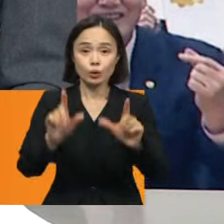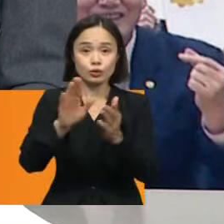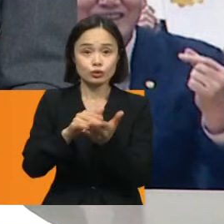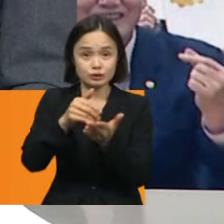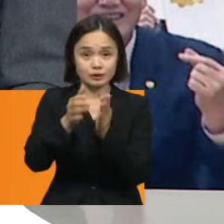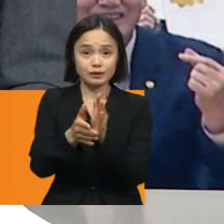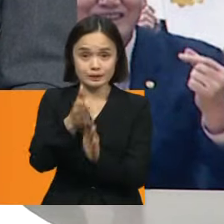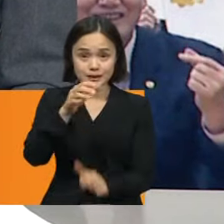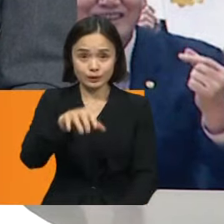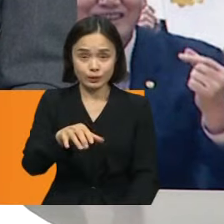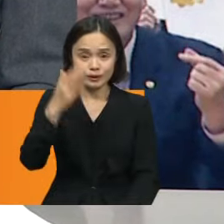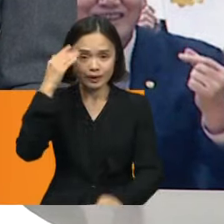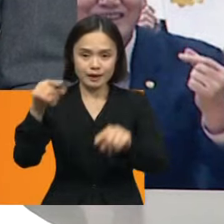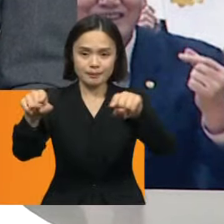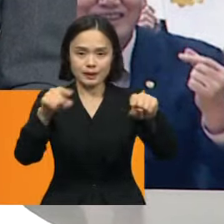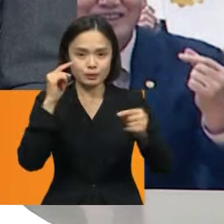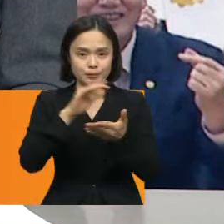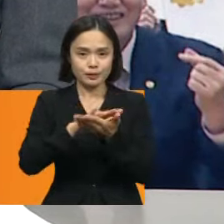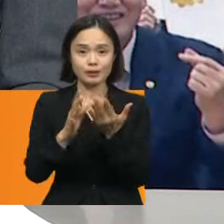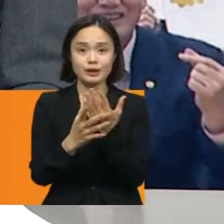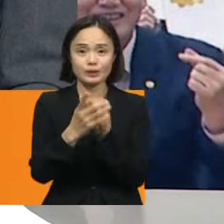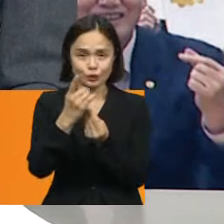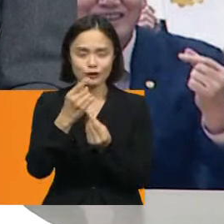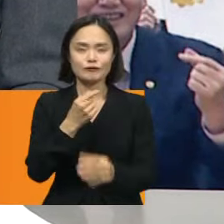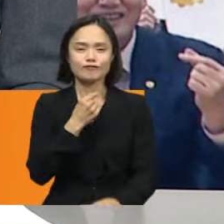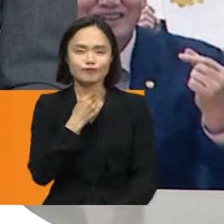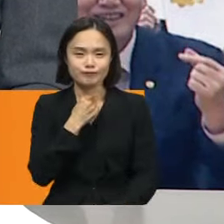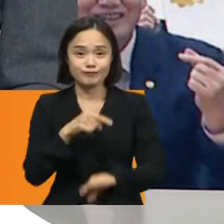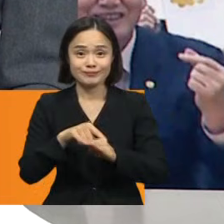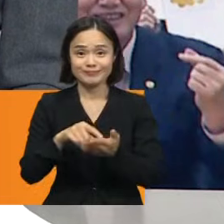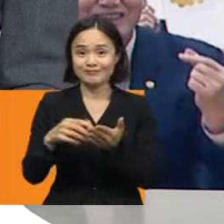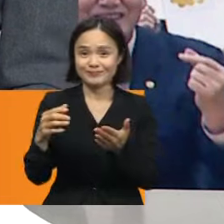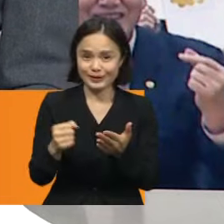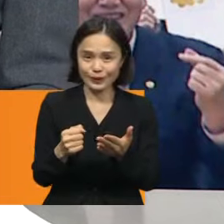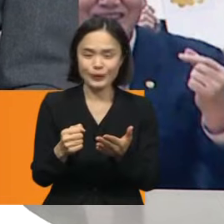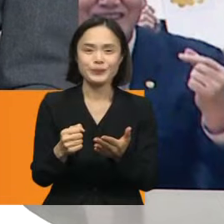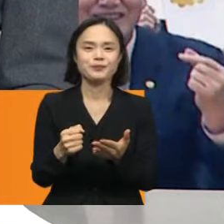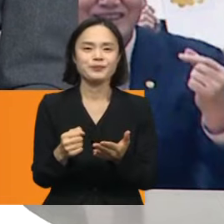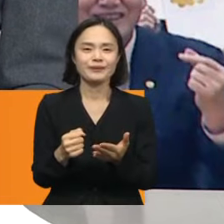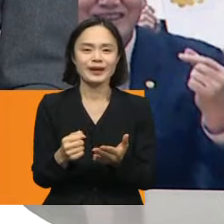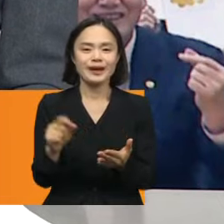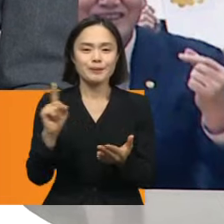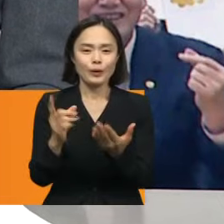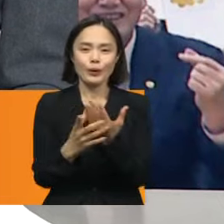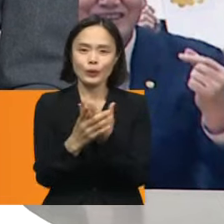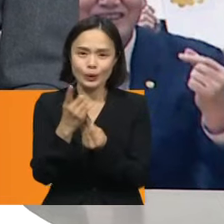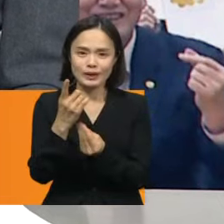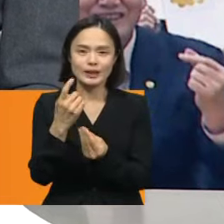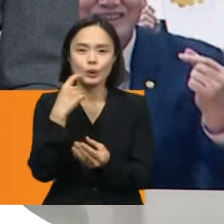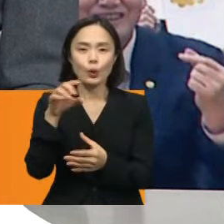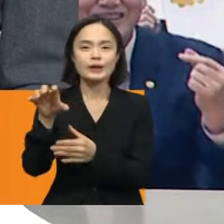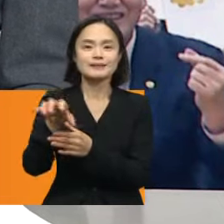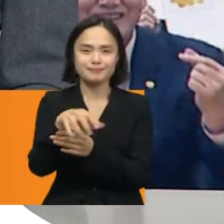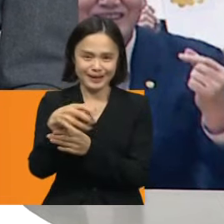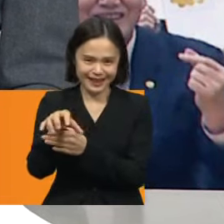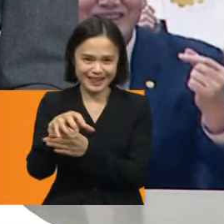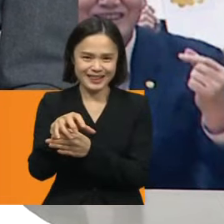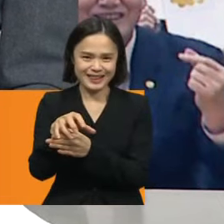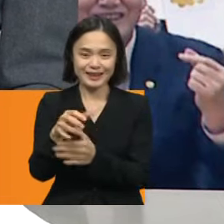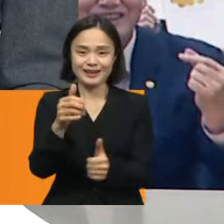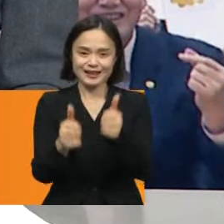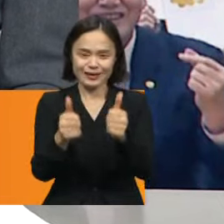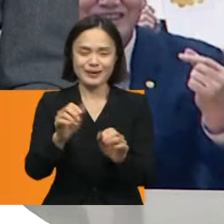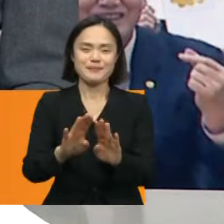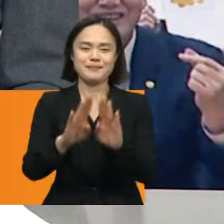동두천시에서 한반도 평화통일을 기원하는 통일 골든벨 대회가 열렸습니다. 동두천시 내 4개 고등학교가 참가해 열띤